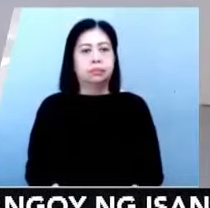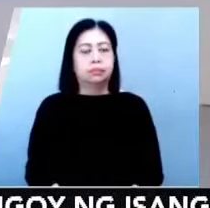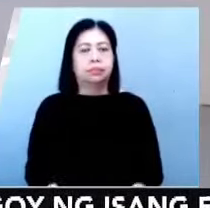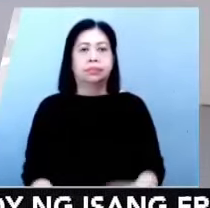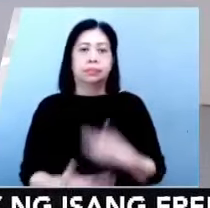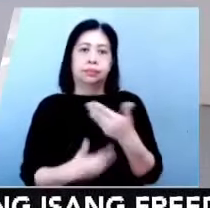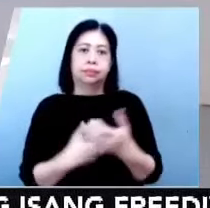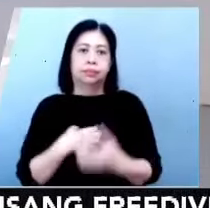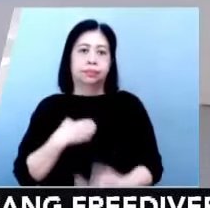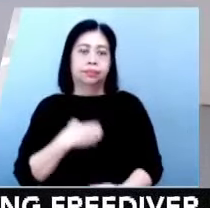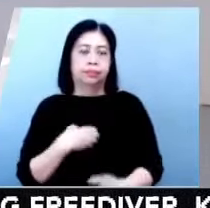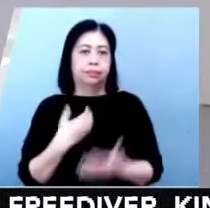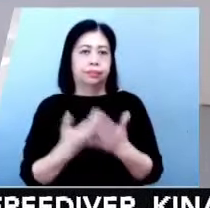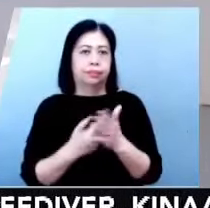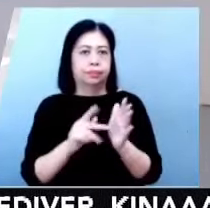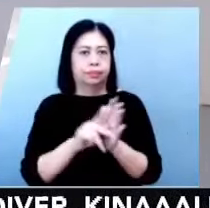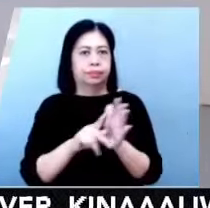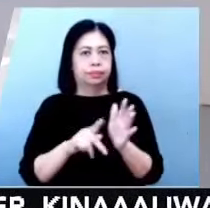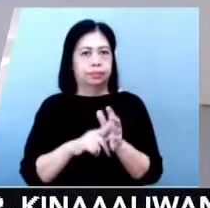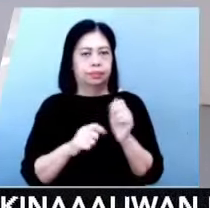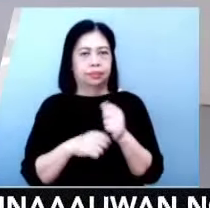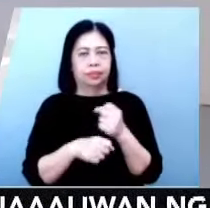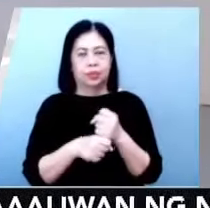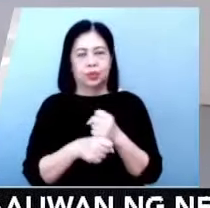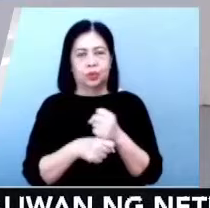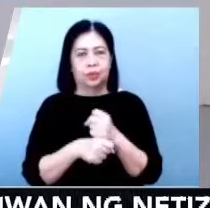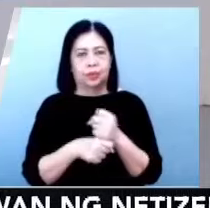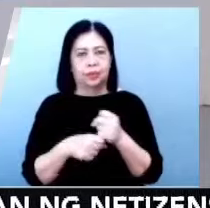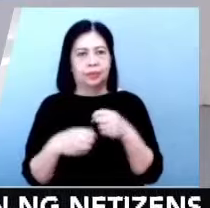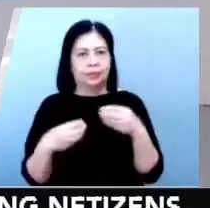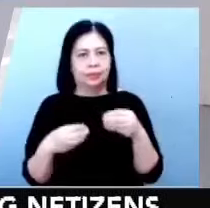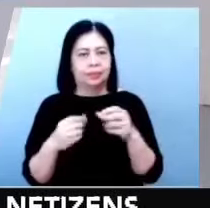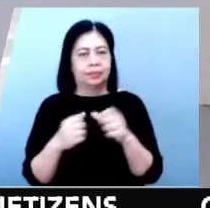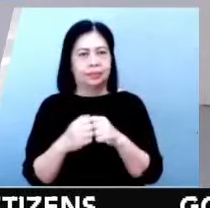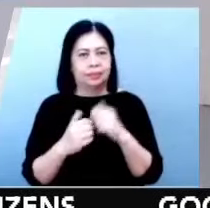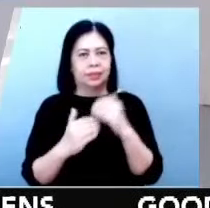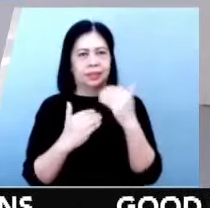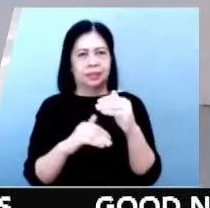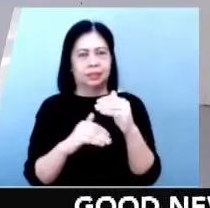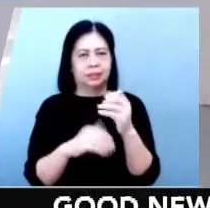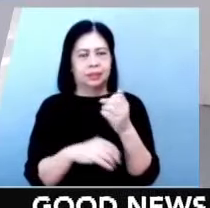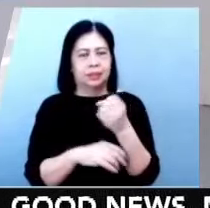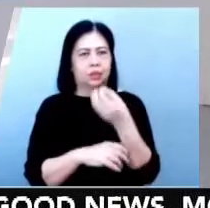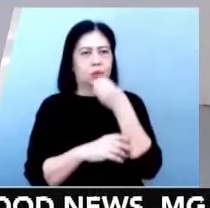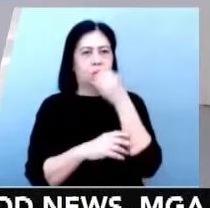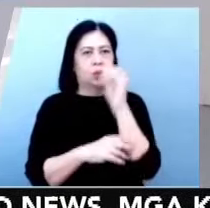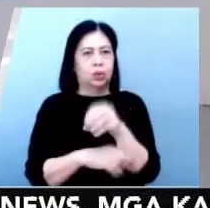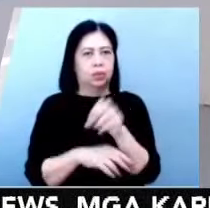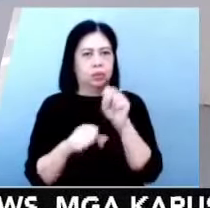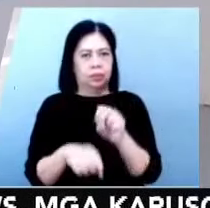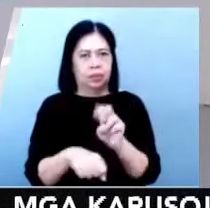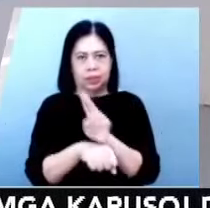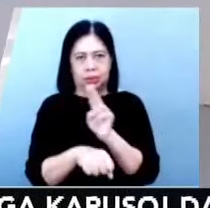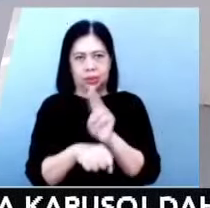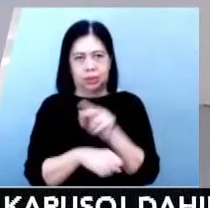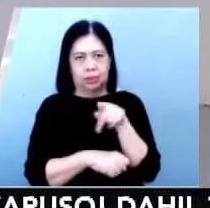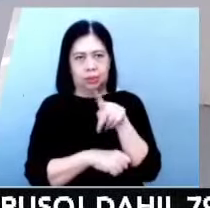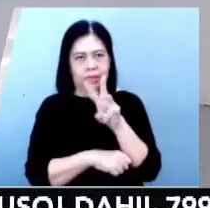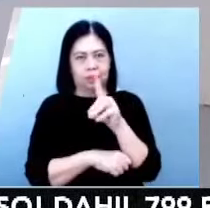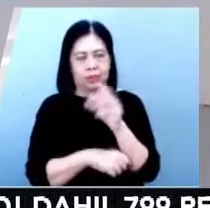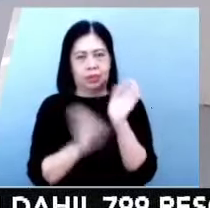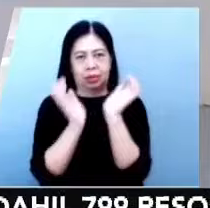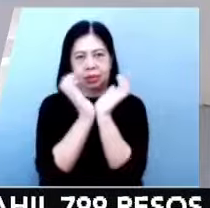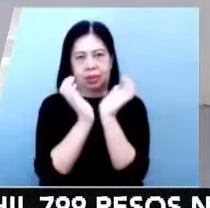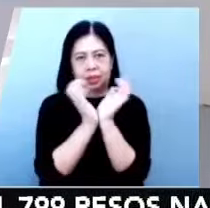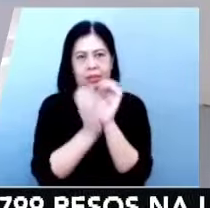bagong patakaran ng isang coffee house chain na naglilimita sa bilang ng order na pwedeng gamitan ng PWD at senior